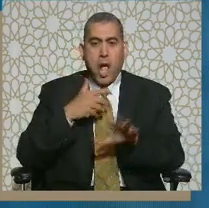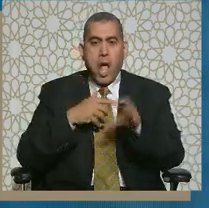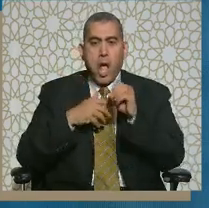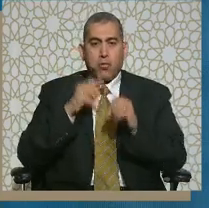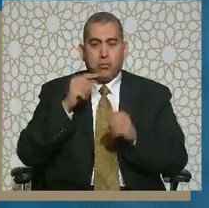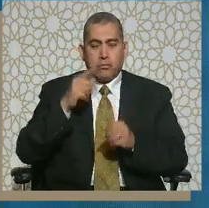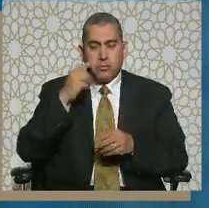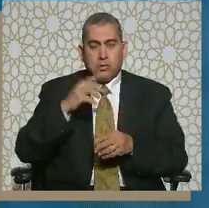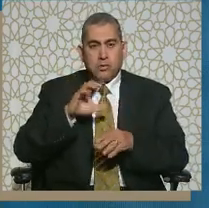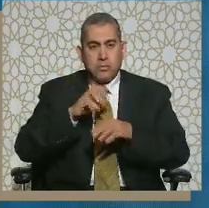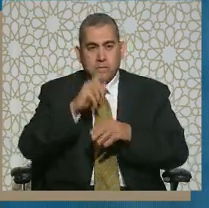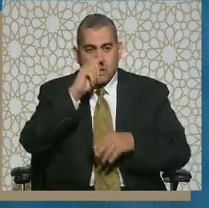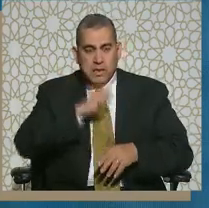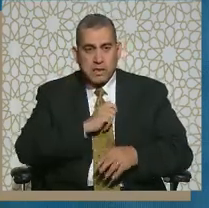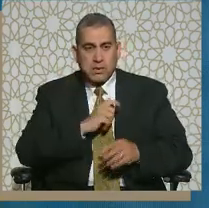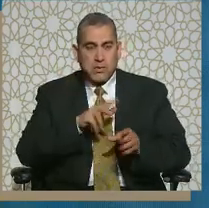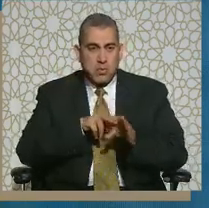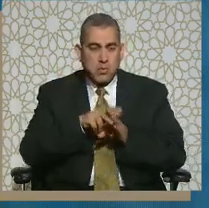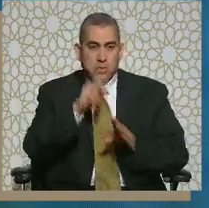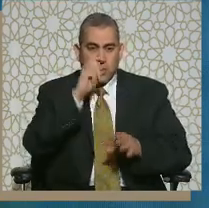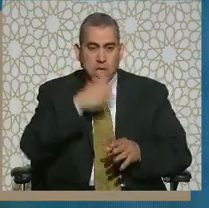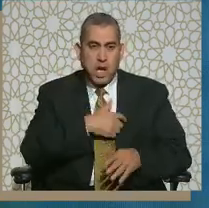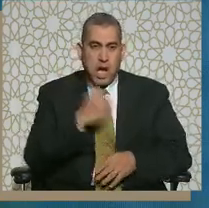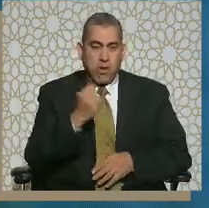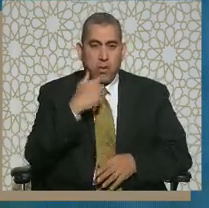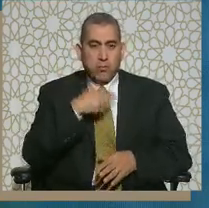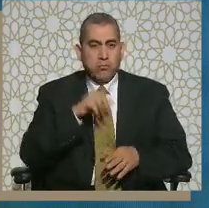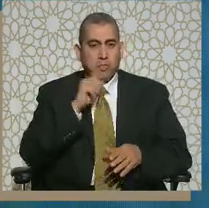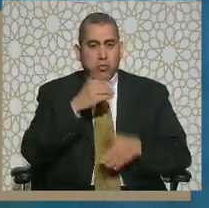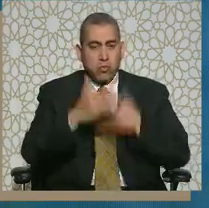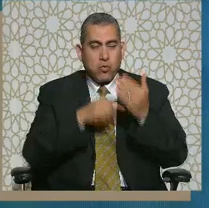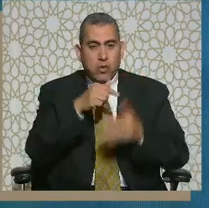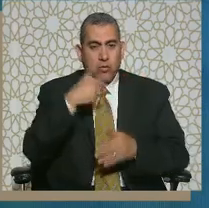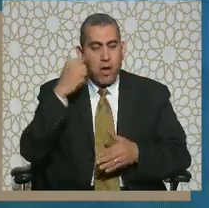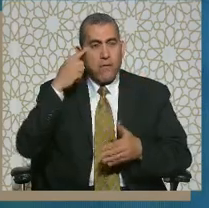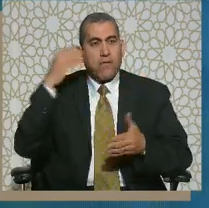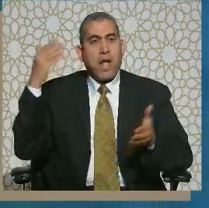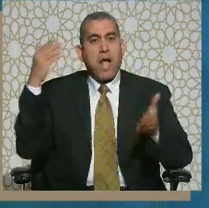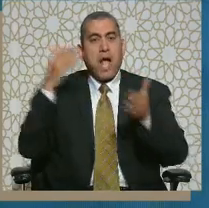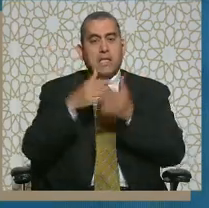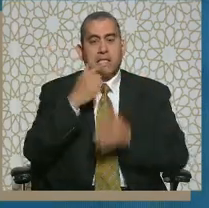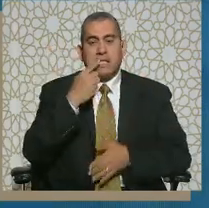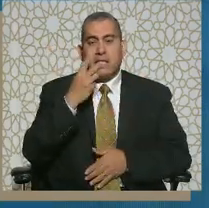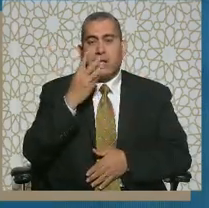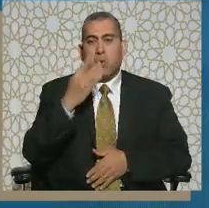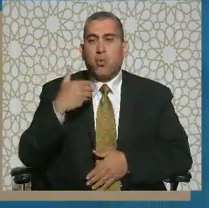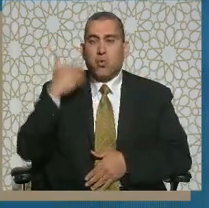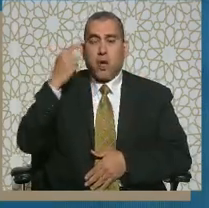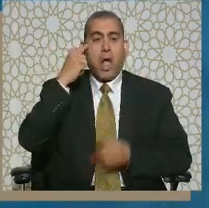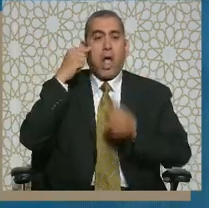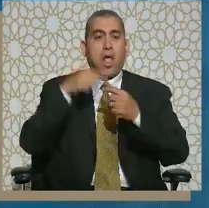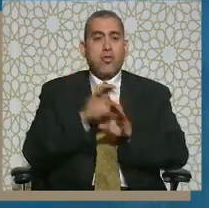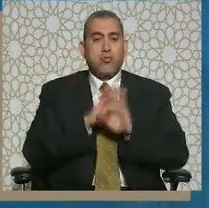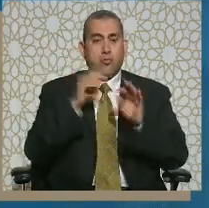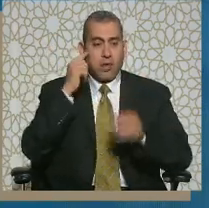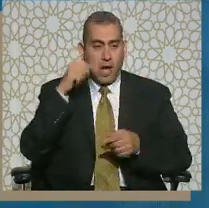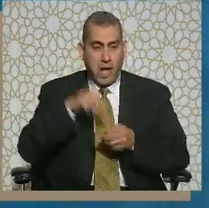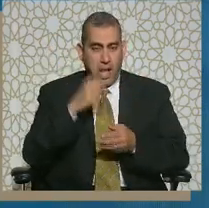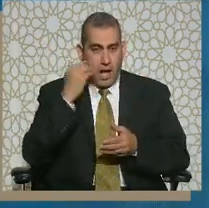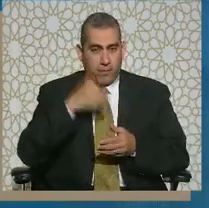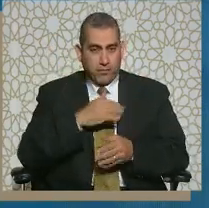يقسا عليها ويعملها بالقسوه دي وانت جاي تفتكرني بعد سنوات طويله لغايه ما حسيت ان انا